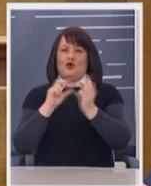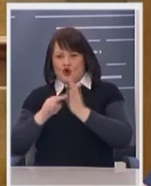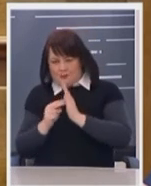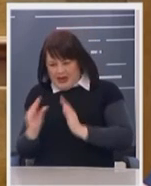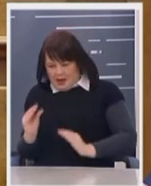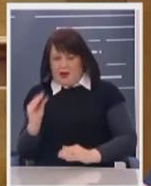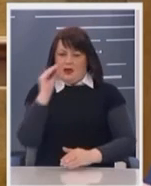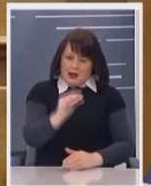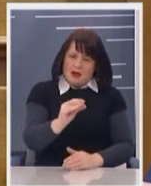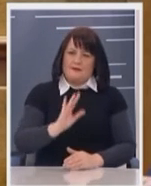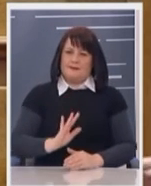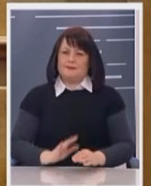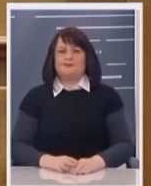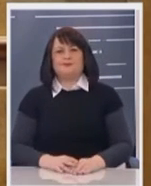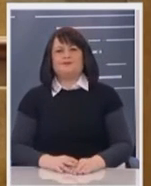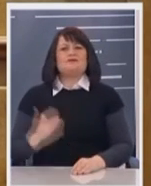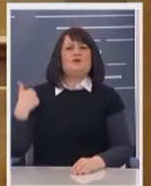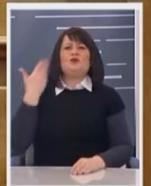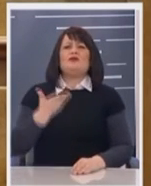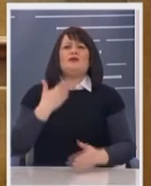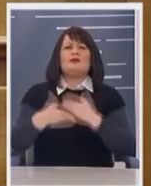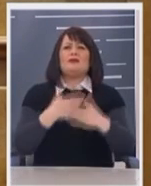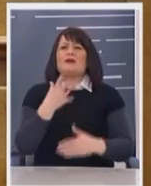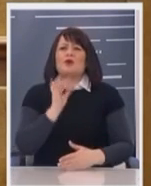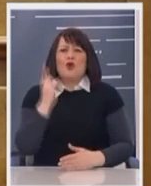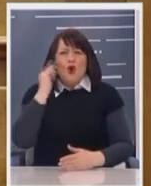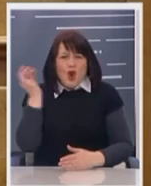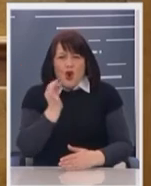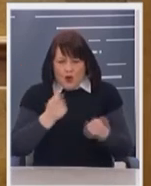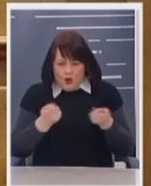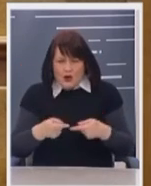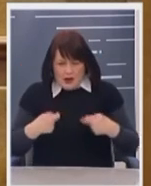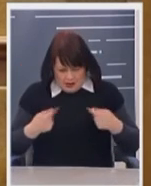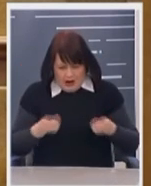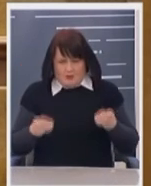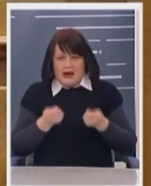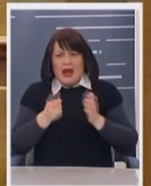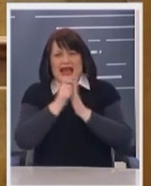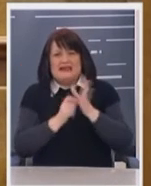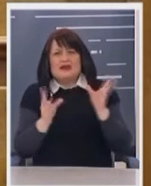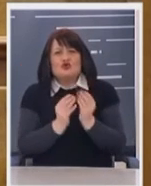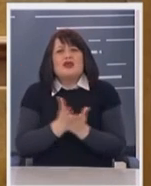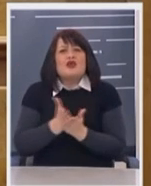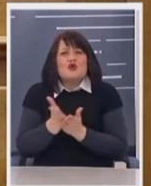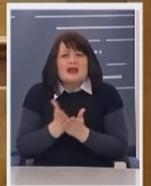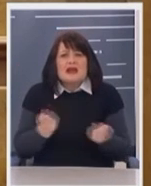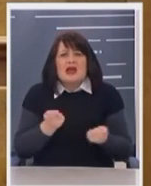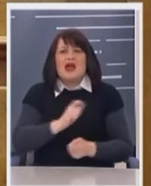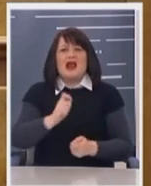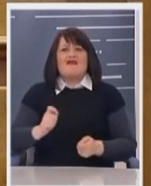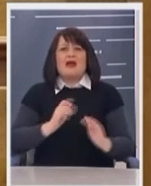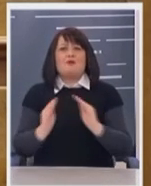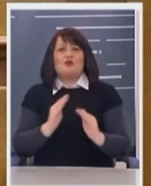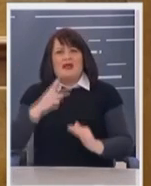Και ακόμα, γιατί τόσο καιρό δεν γινόταν τα αυτονόητα πράγματα που κάνουμε εμείς τώρα, όπως η λίστα χειρουργείων, τα γραφεία